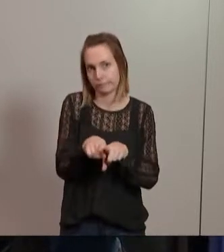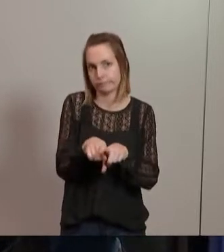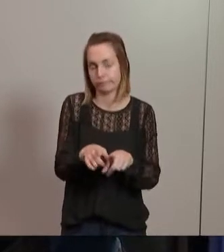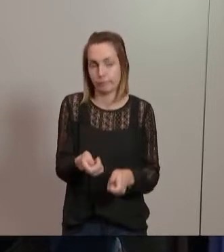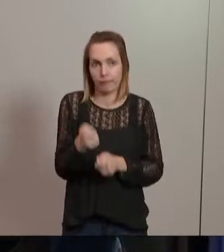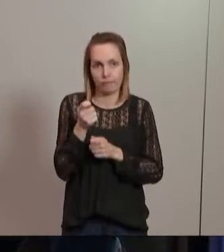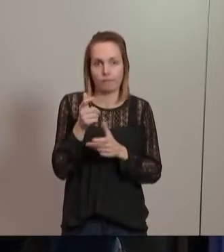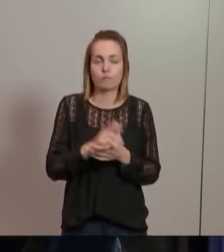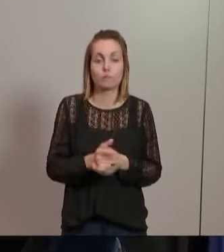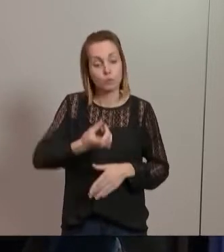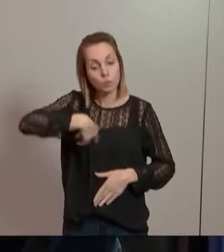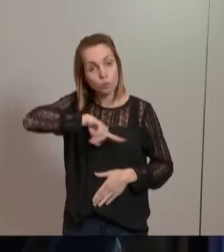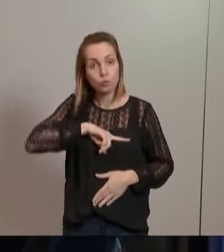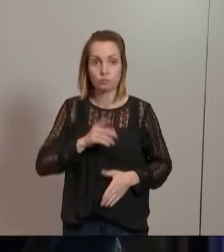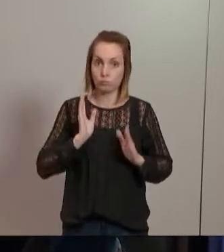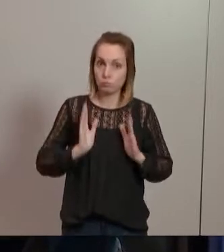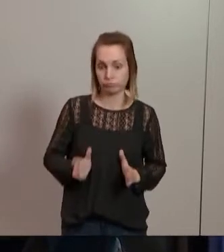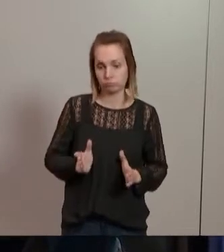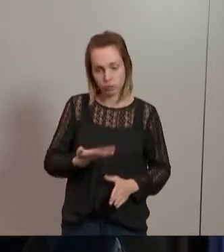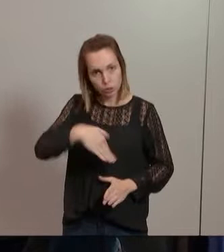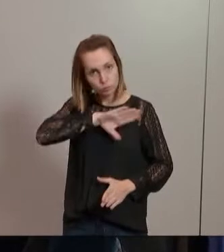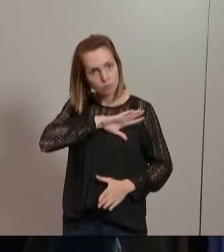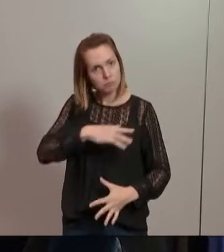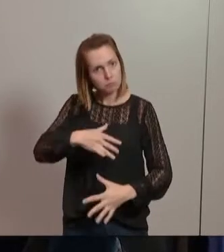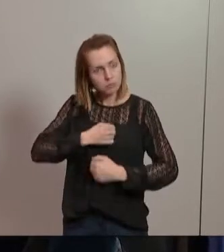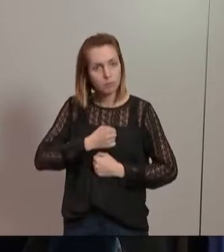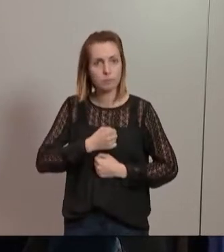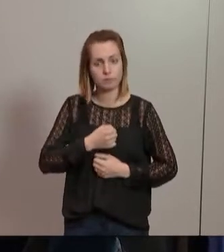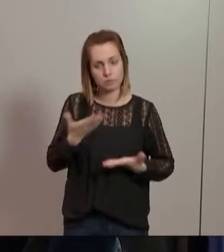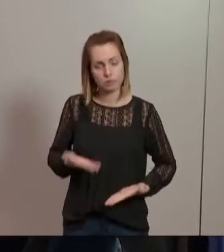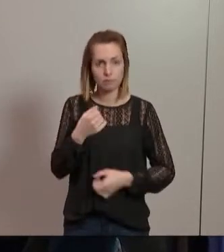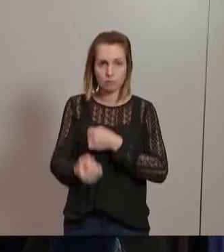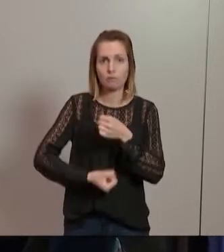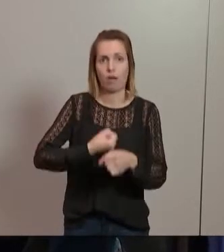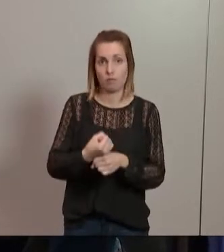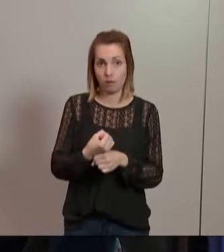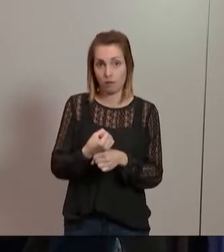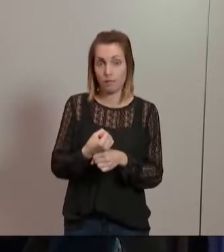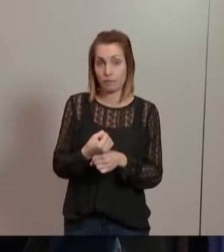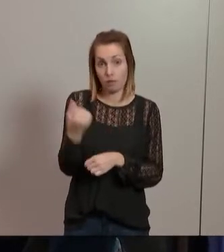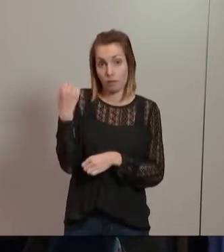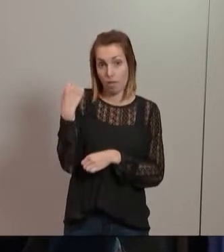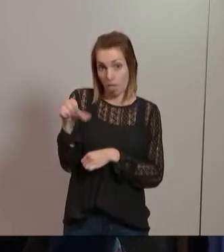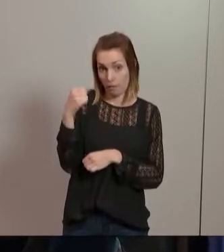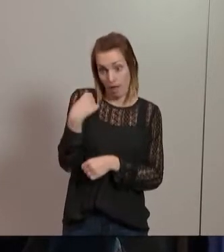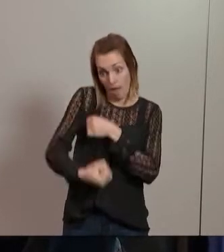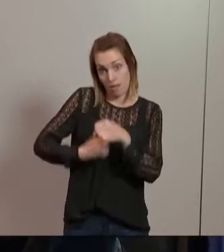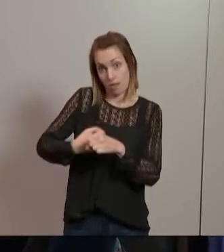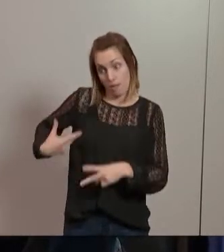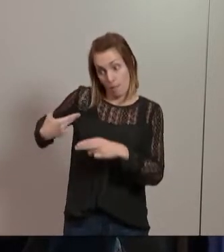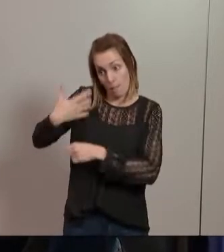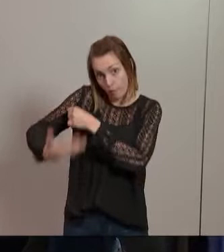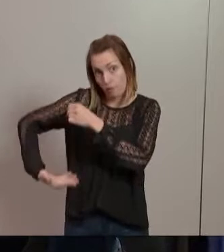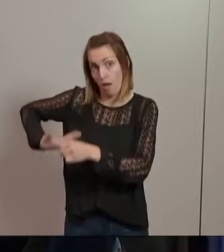nous avons fait le choix, en responsabilité, de procéder cette année, et ce sera la seule du mandat, à